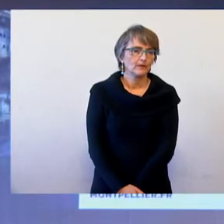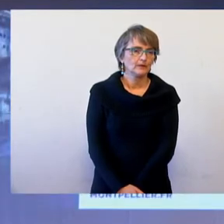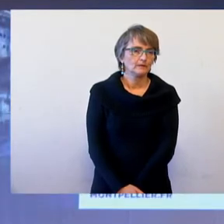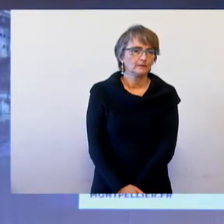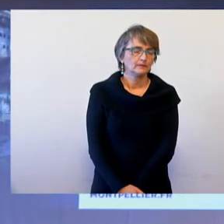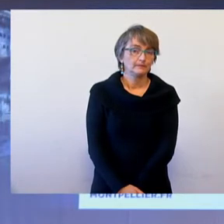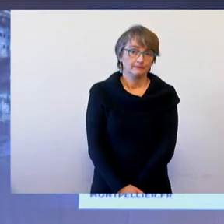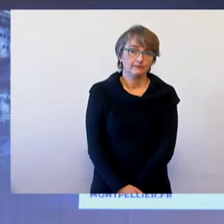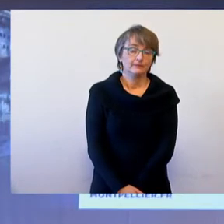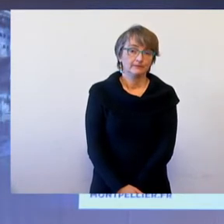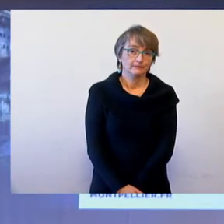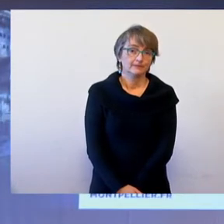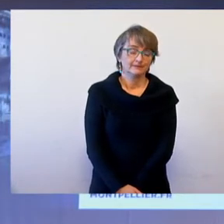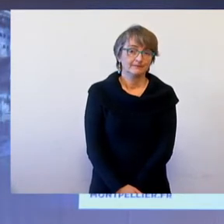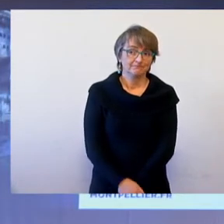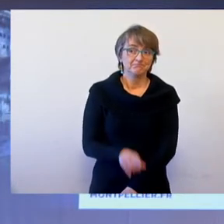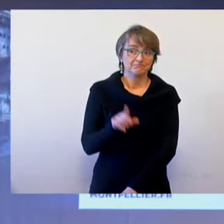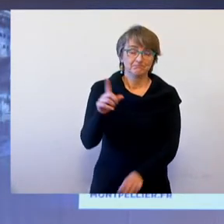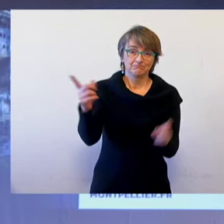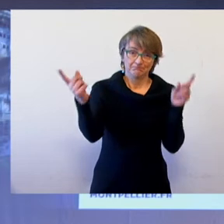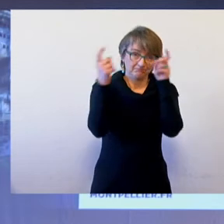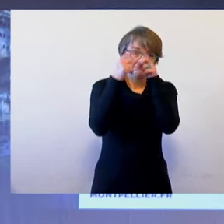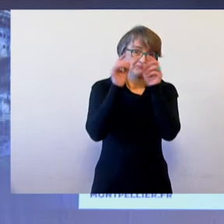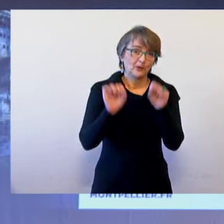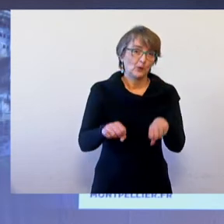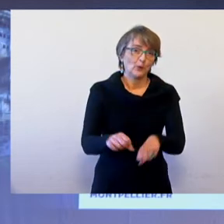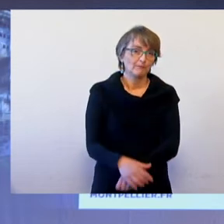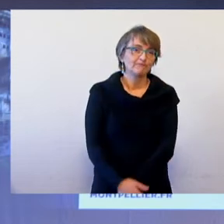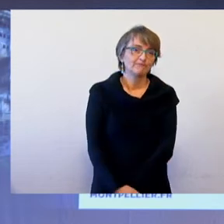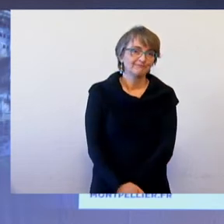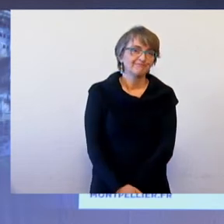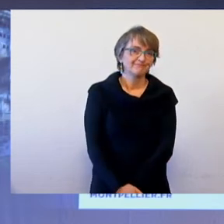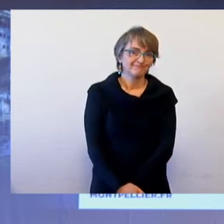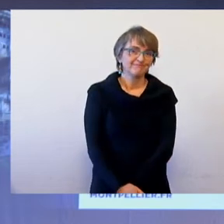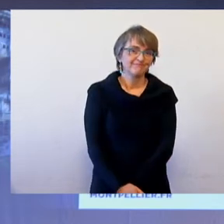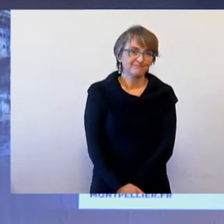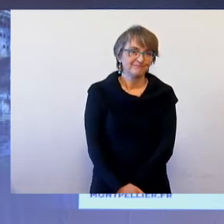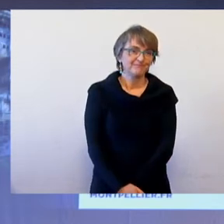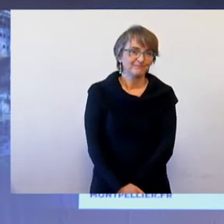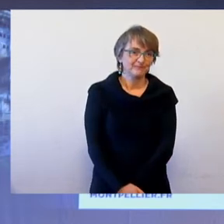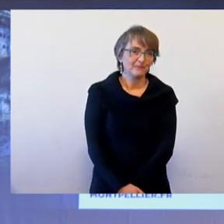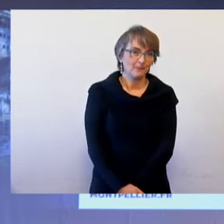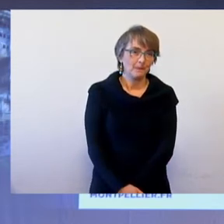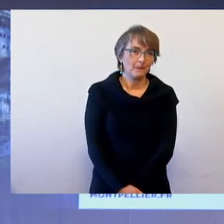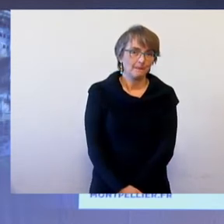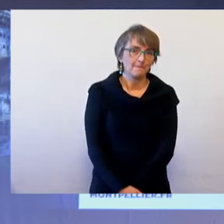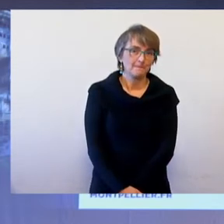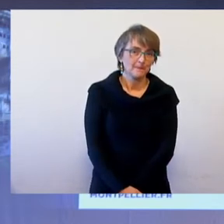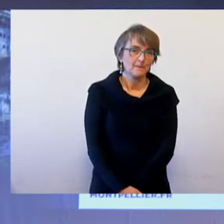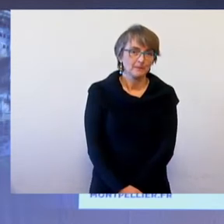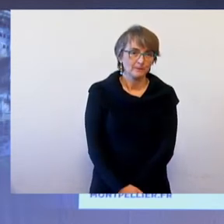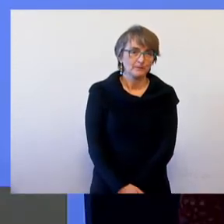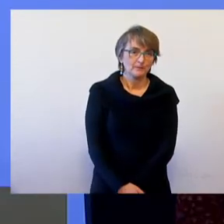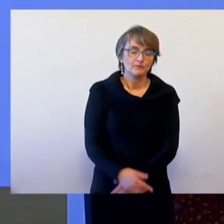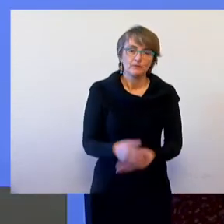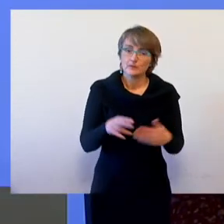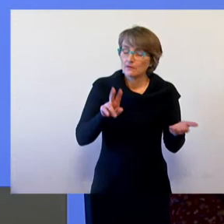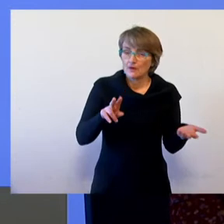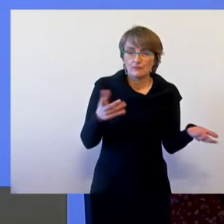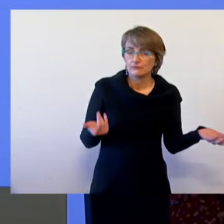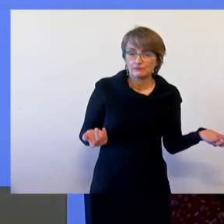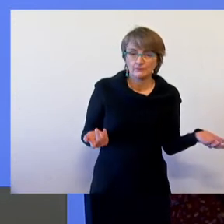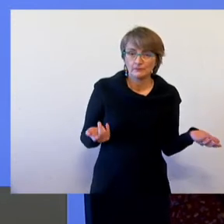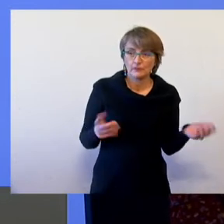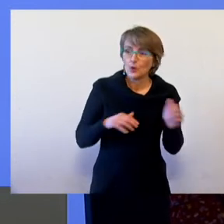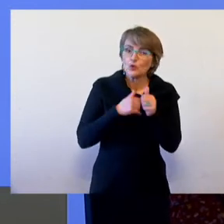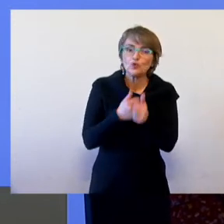Ouais, je partage votre intervention, parce que moi, quand je siégeais dans l'opposition, je trouvais ça particulièrement inconvenant